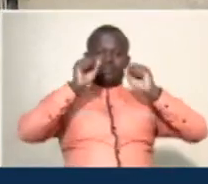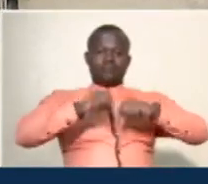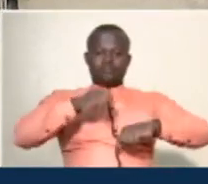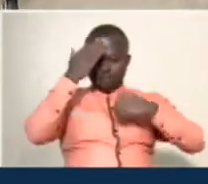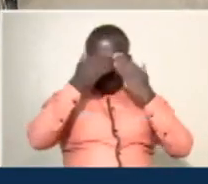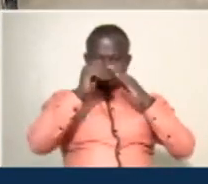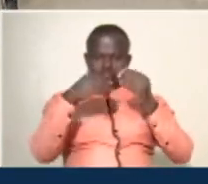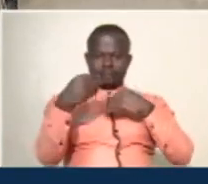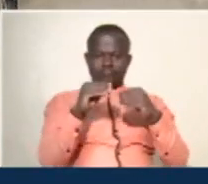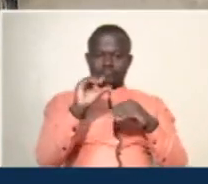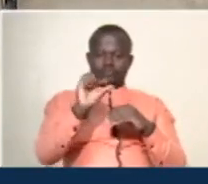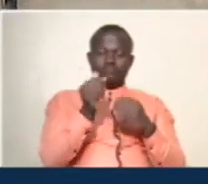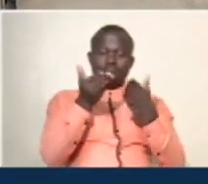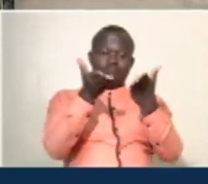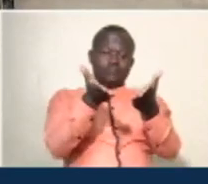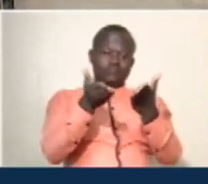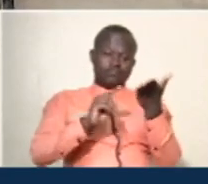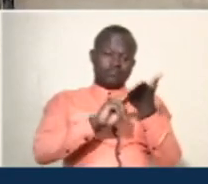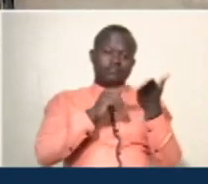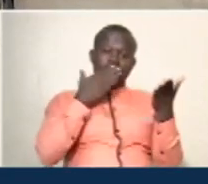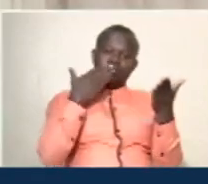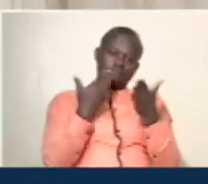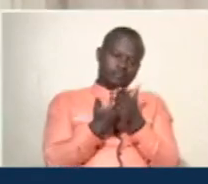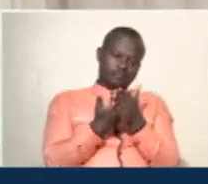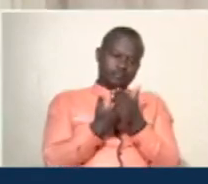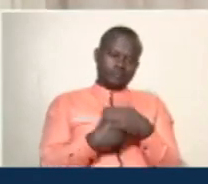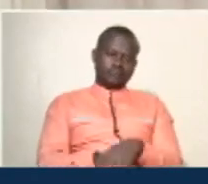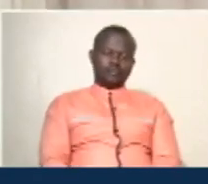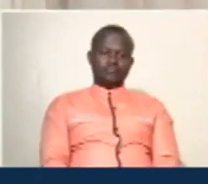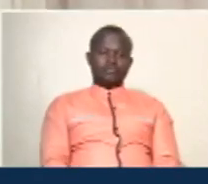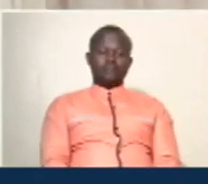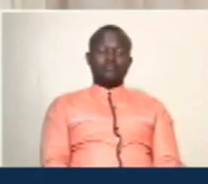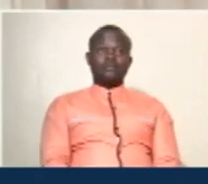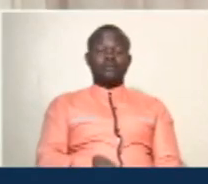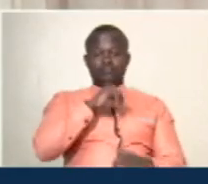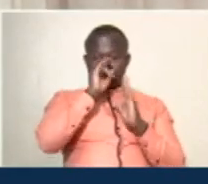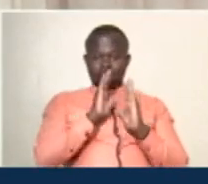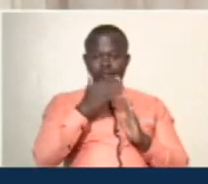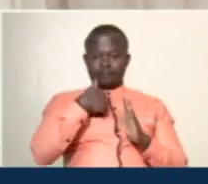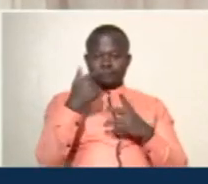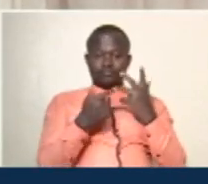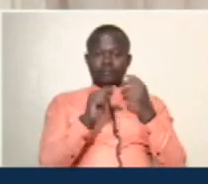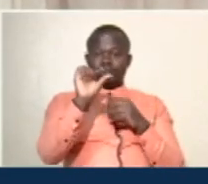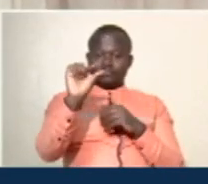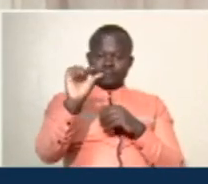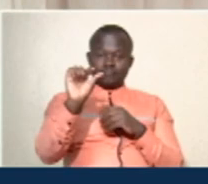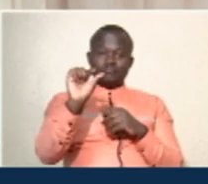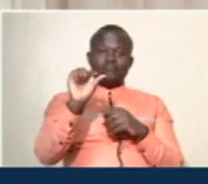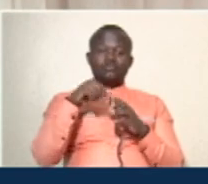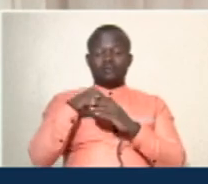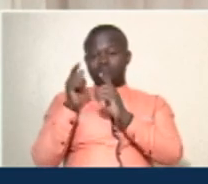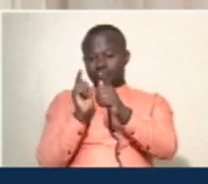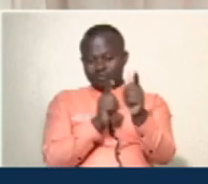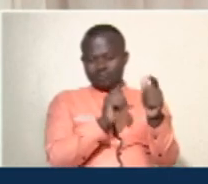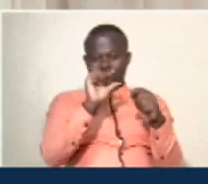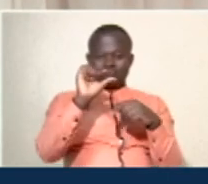uko ibikoresho bike byari bihari byakoreshejwe neza. Inkotanyi zabaga zifite bikeya, ari amasasu yabaga